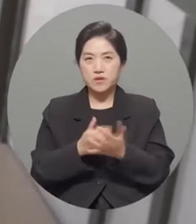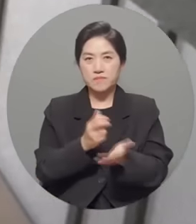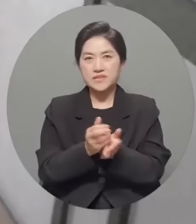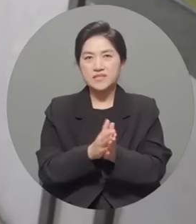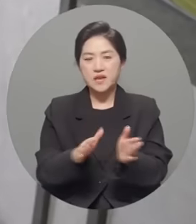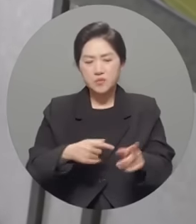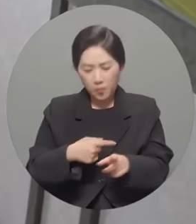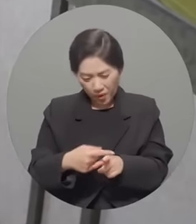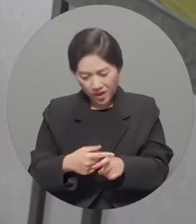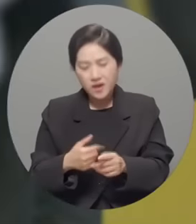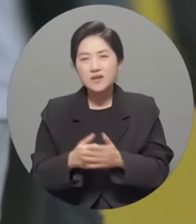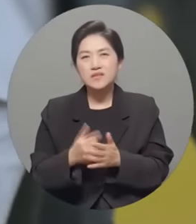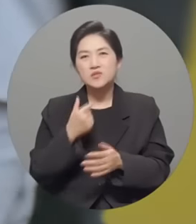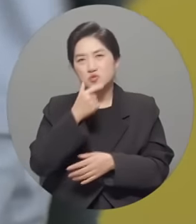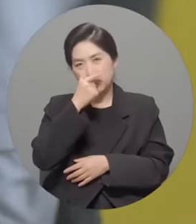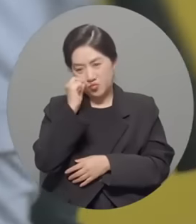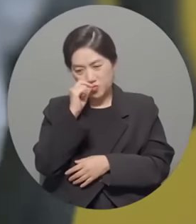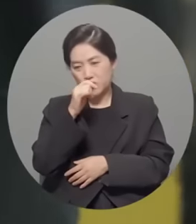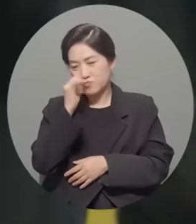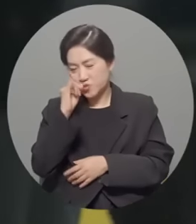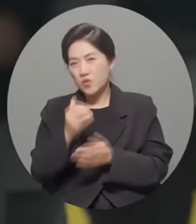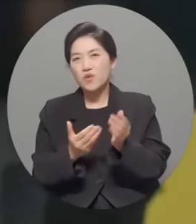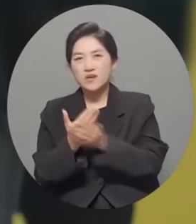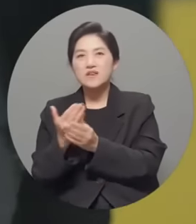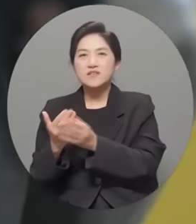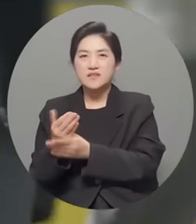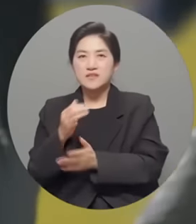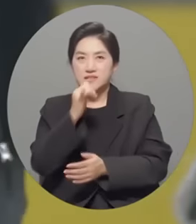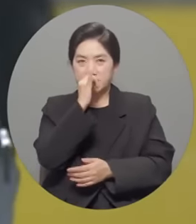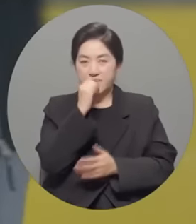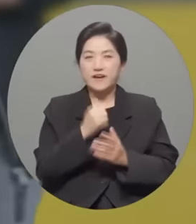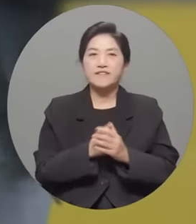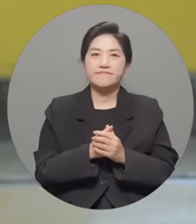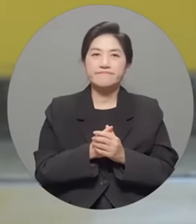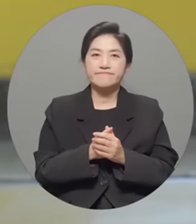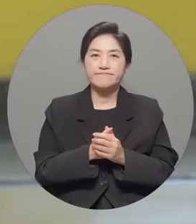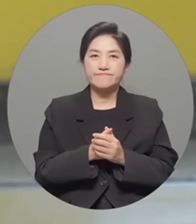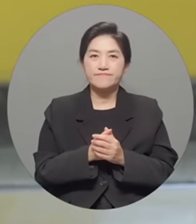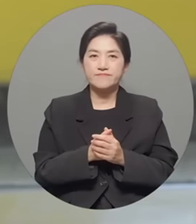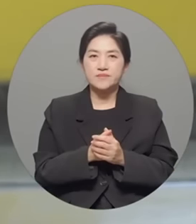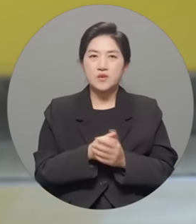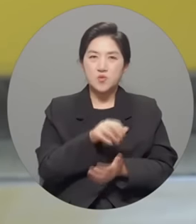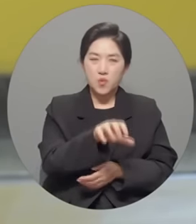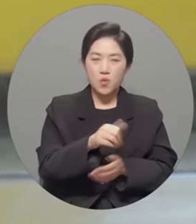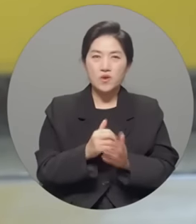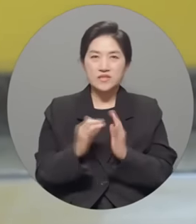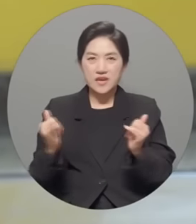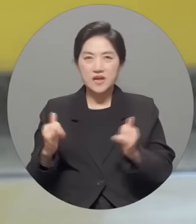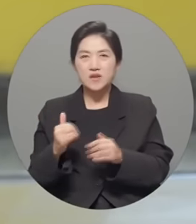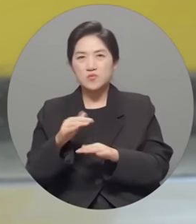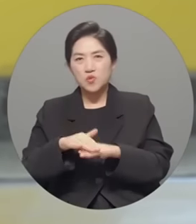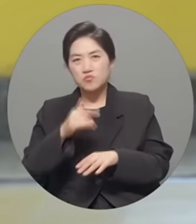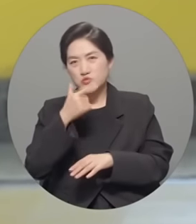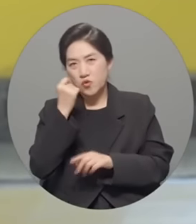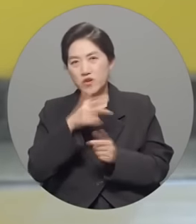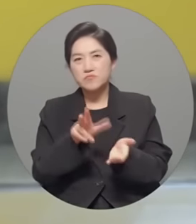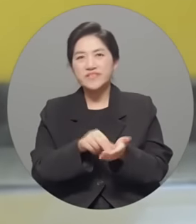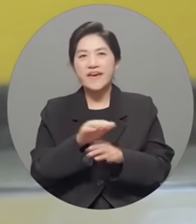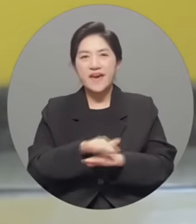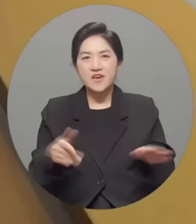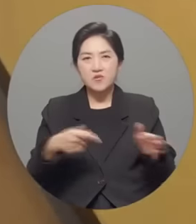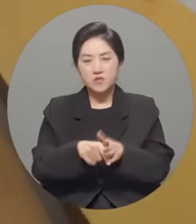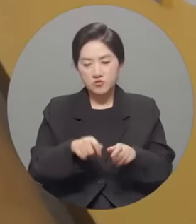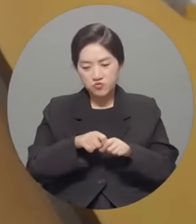초기 단계인 만큼 현장에서 미흡한 부분들이 발생하고 있다며 공간, 인력 문제 등을 해결하기 위한